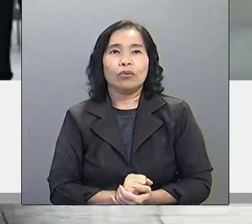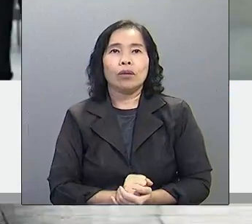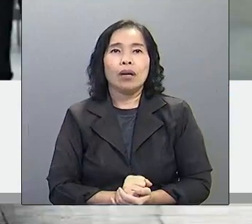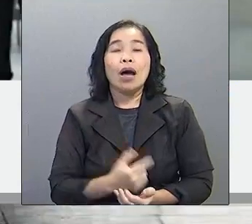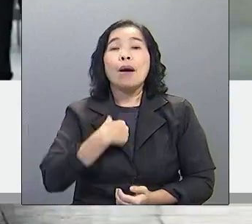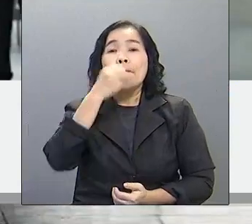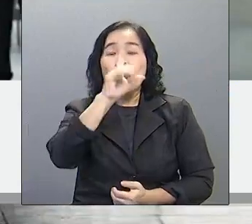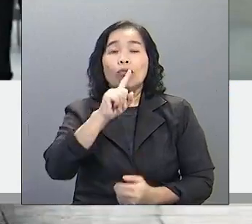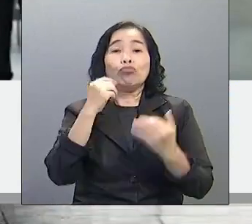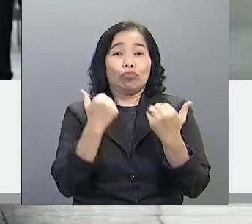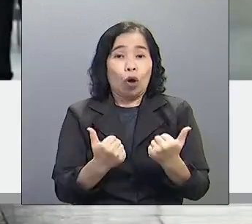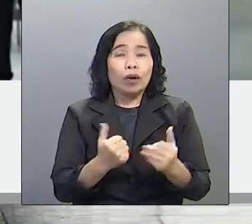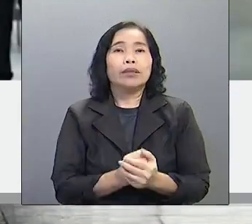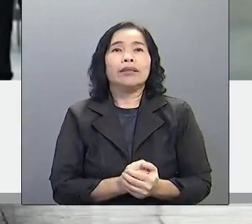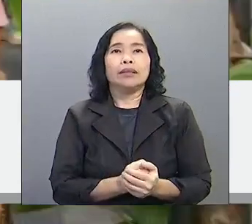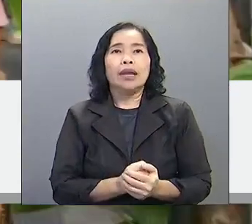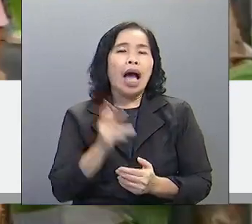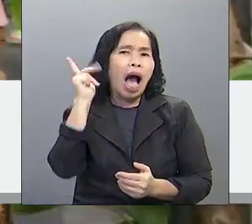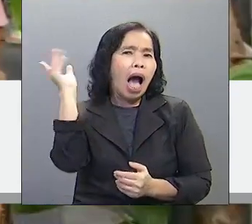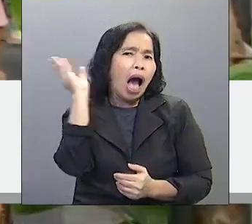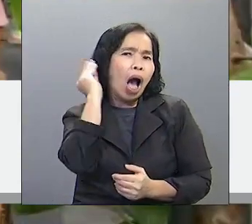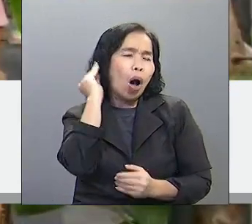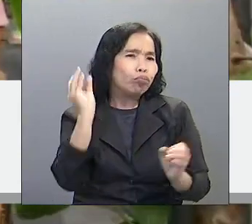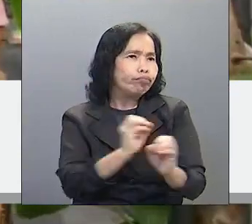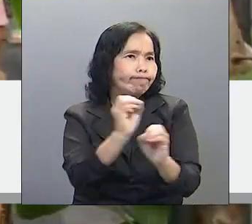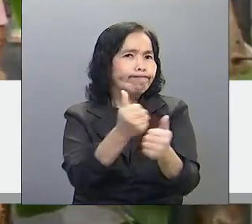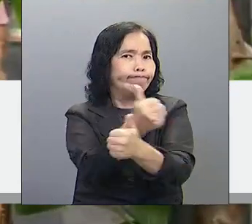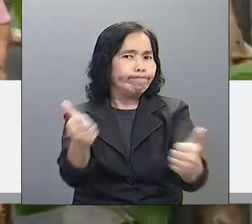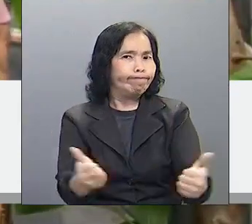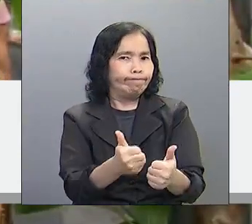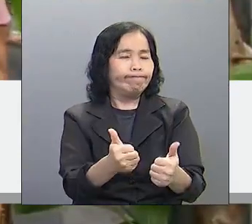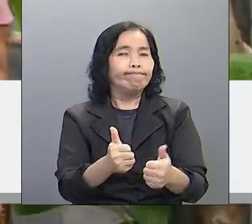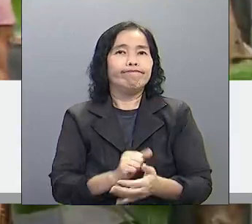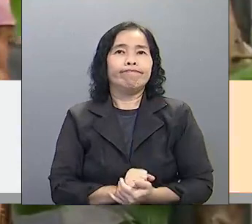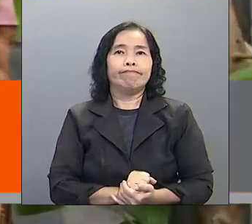ยันว่าในขณะนี้การข่าวยังไม่พบเหตุผิดปกติค่ะ